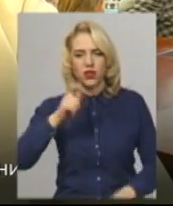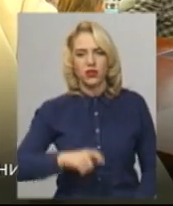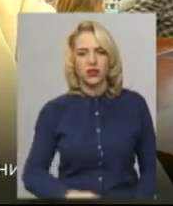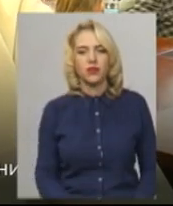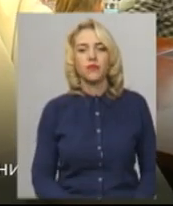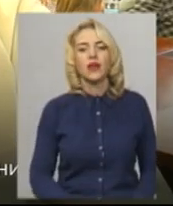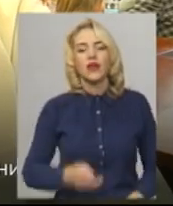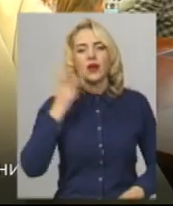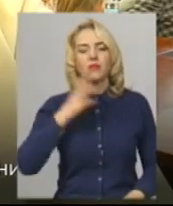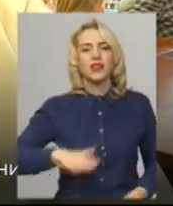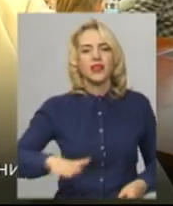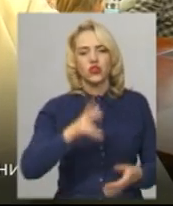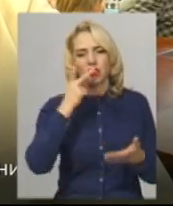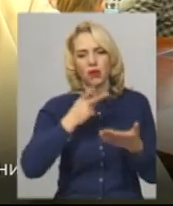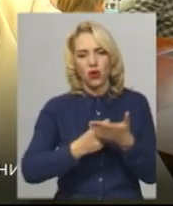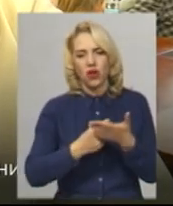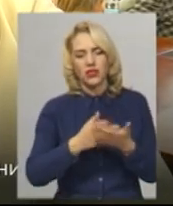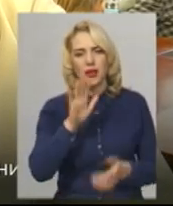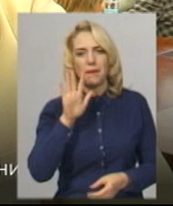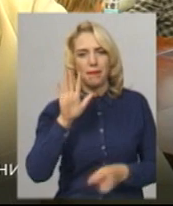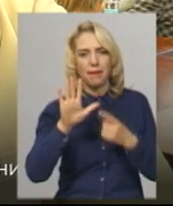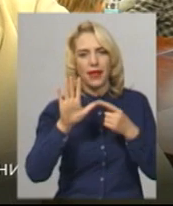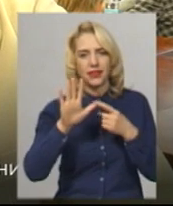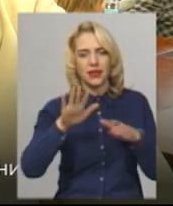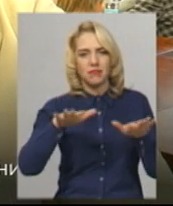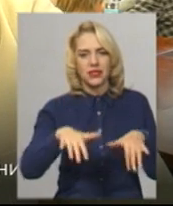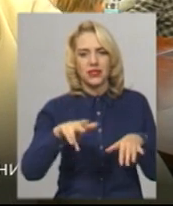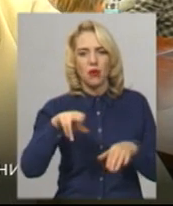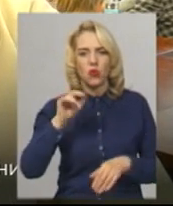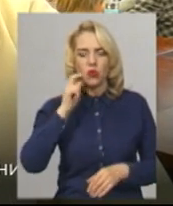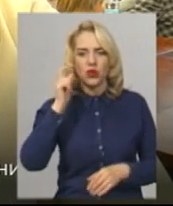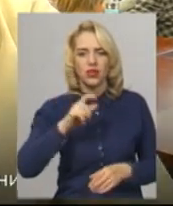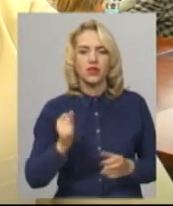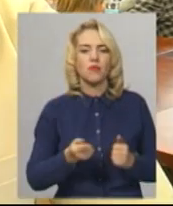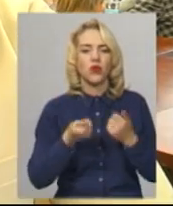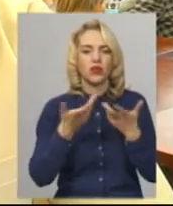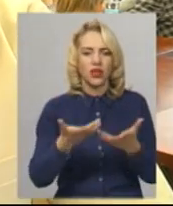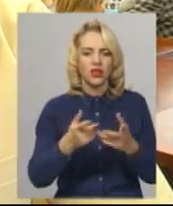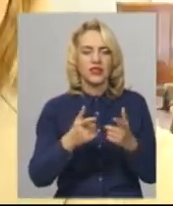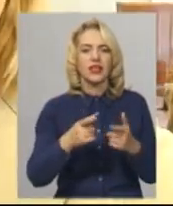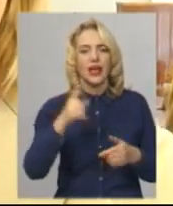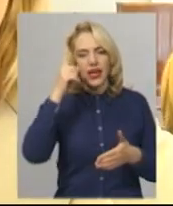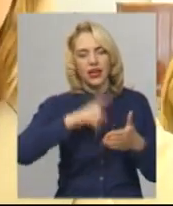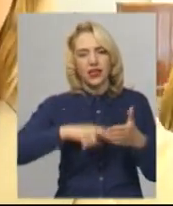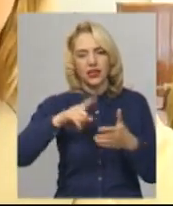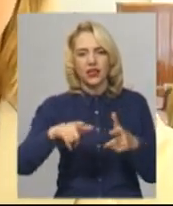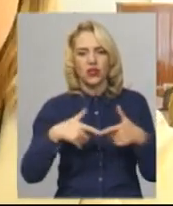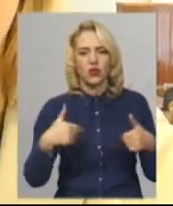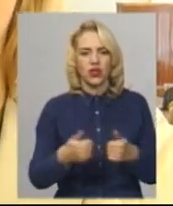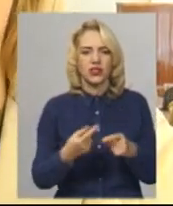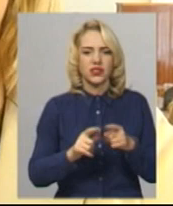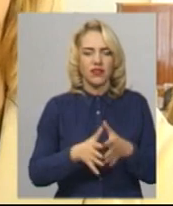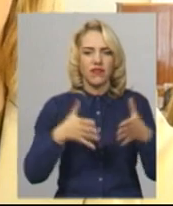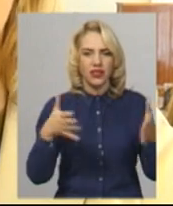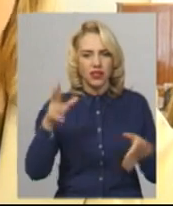Хмельниччина, вона показує п'яте місце взагалі по Україні по кількості релігійних організацій. Це досить